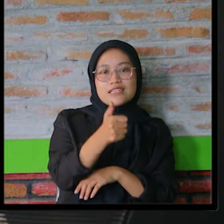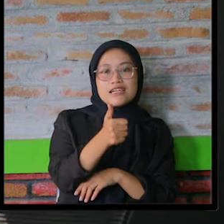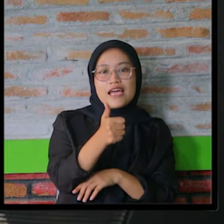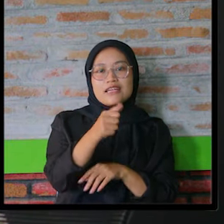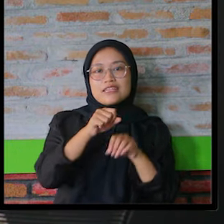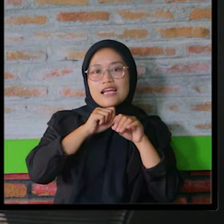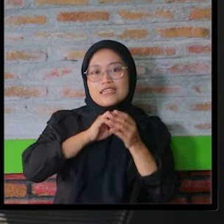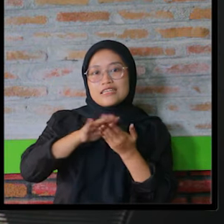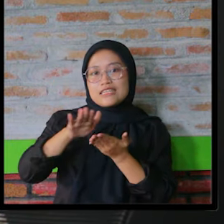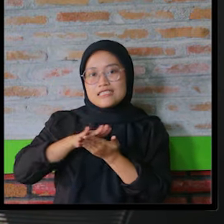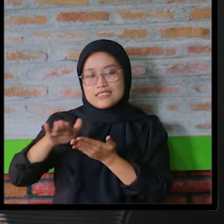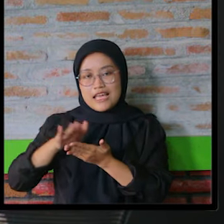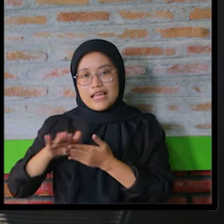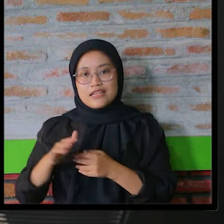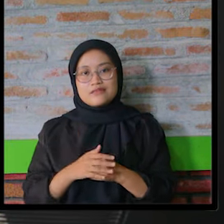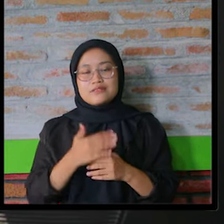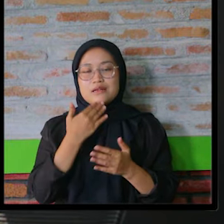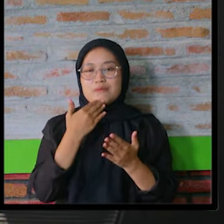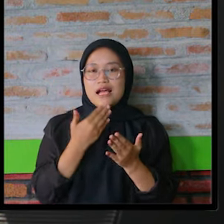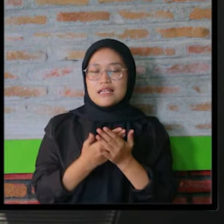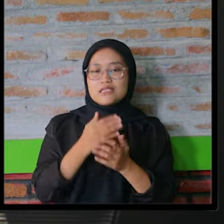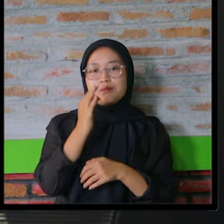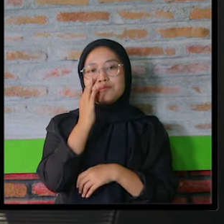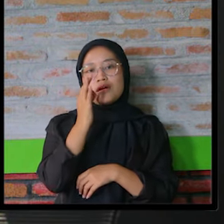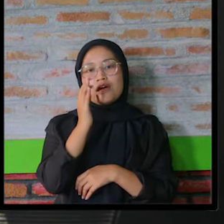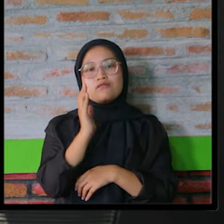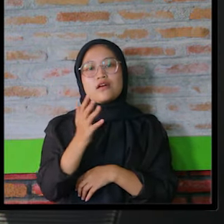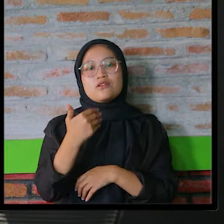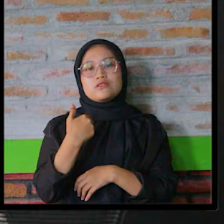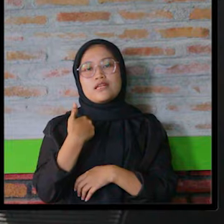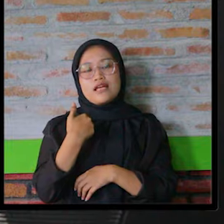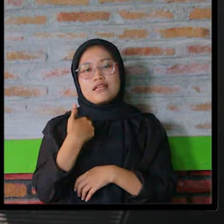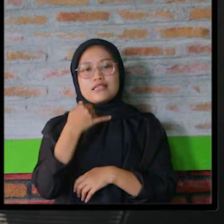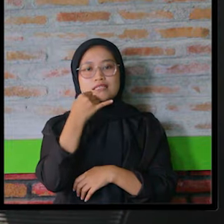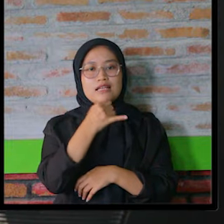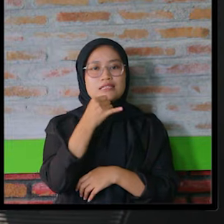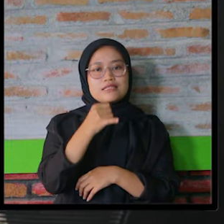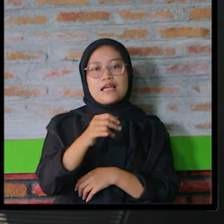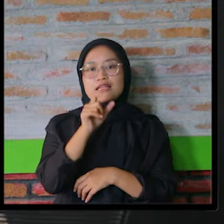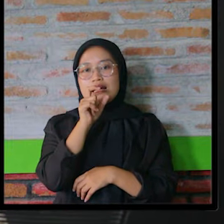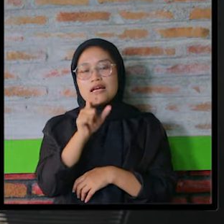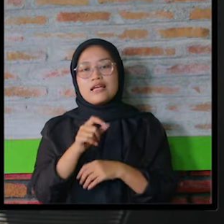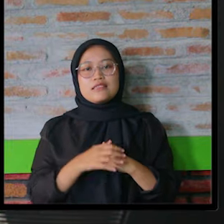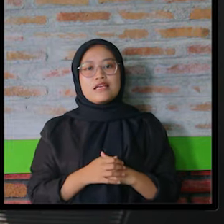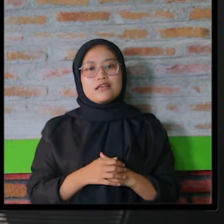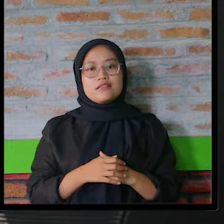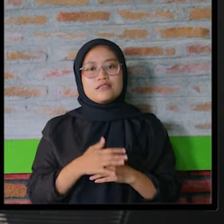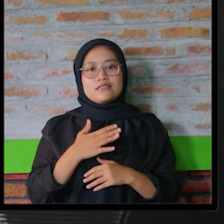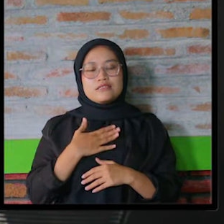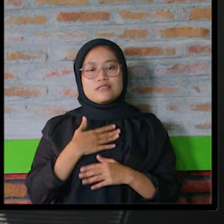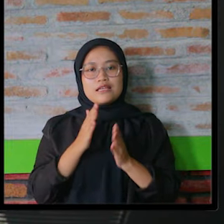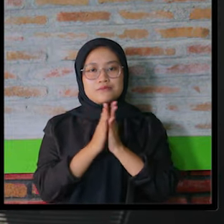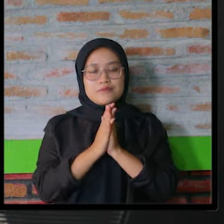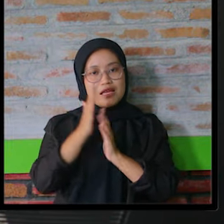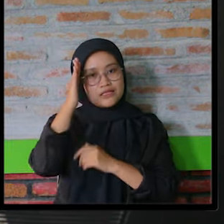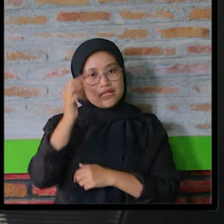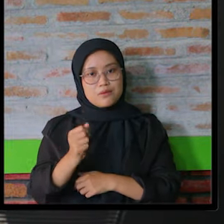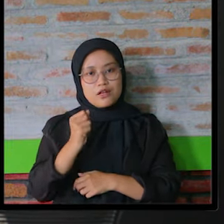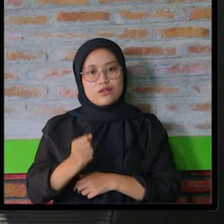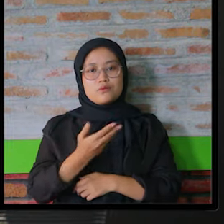salah-salah kata dari saya dan saya Nini heca mohon diri wasalamualaikum warahmatullahi wabarakatuh